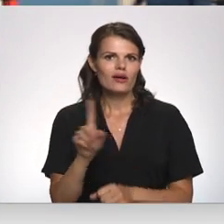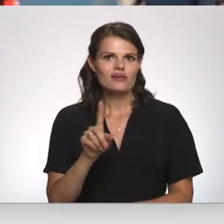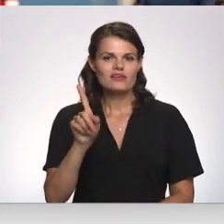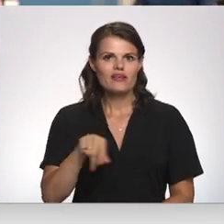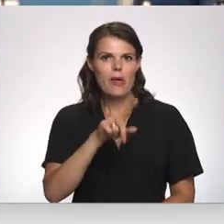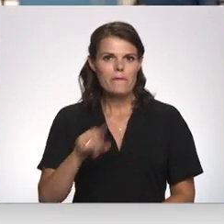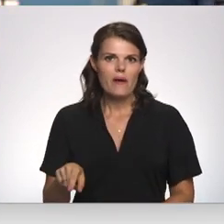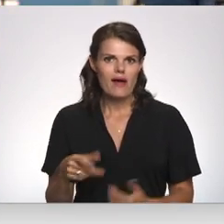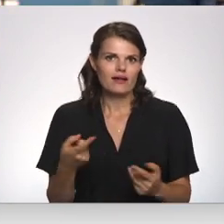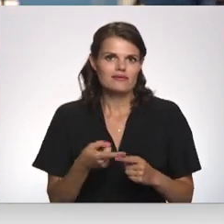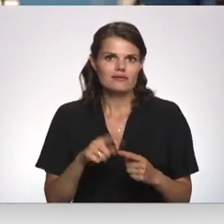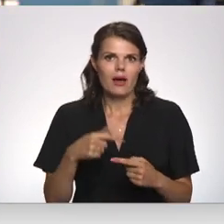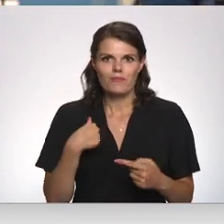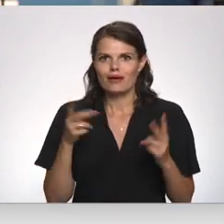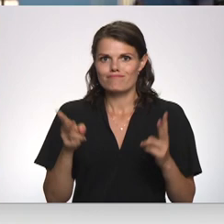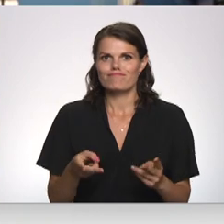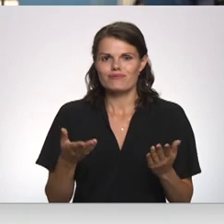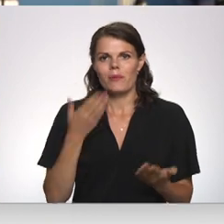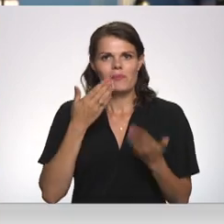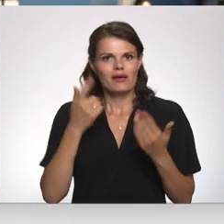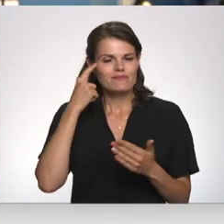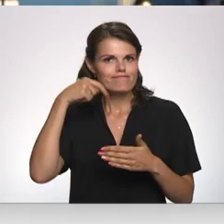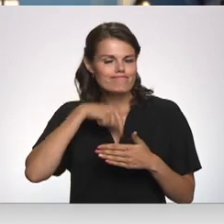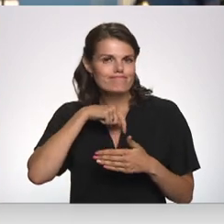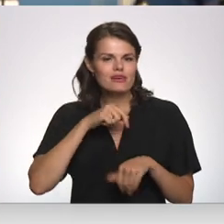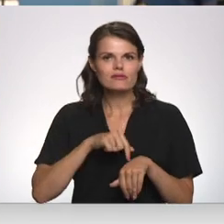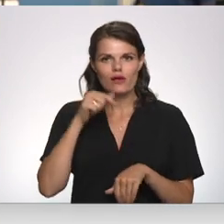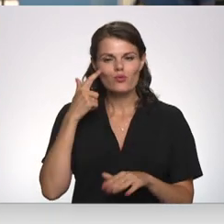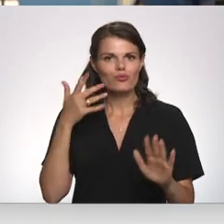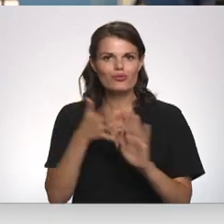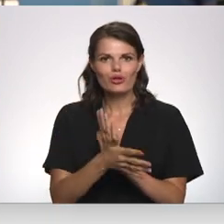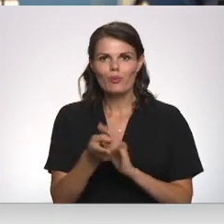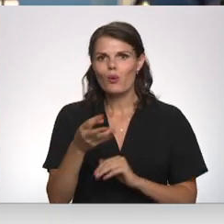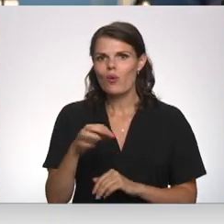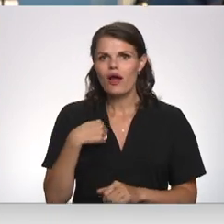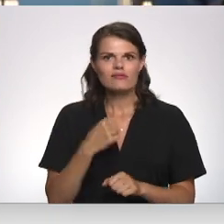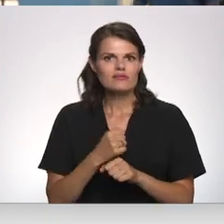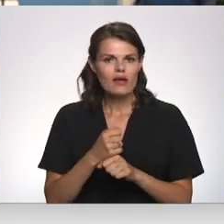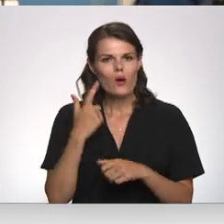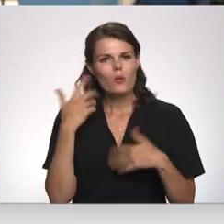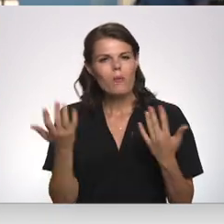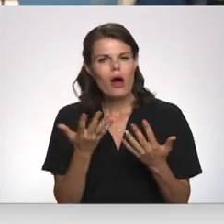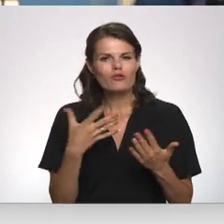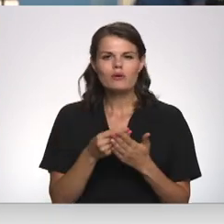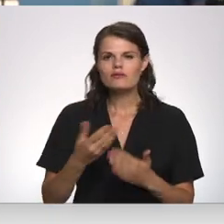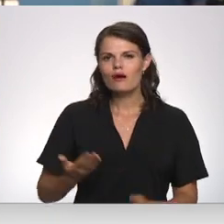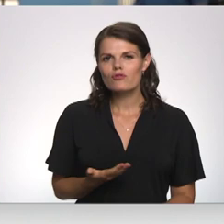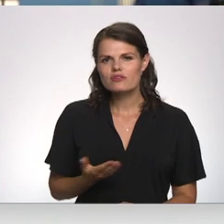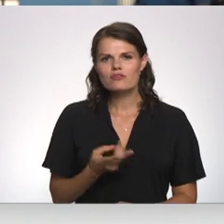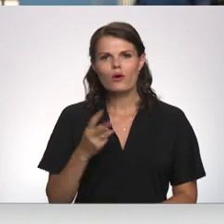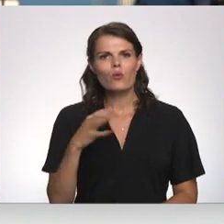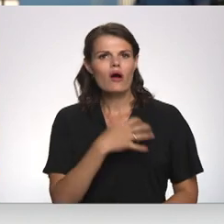tagad. Un mēģināt saprast, jā, tu iekšējo savu sajūtu, jā, ko es tā daru, varbūt pārdomāt savu dzīvi, kas